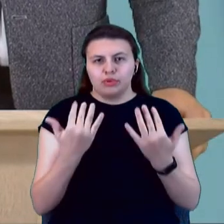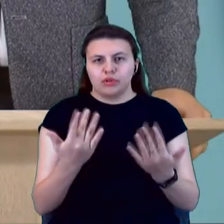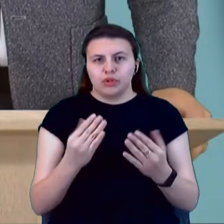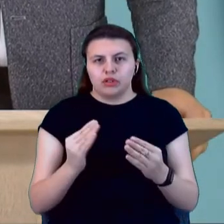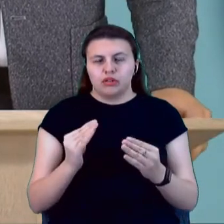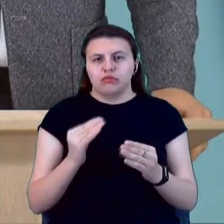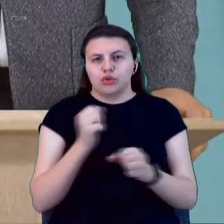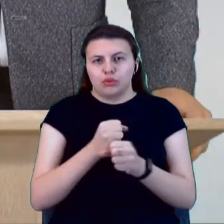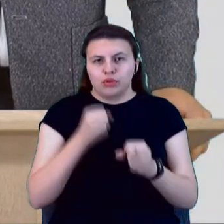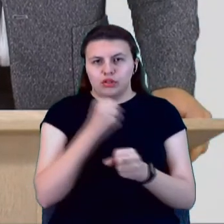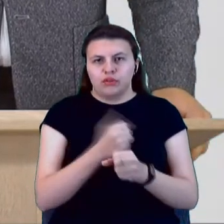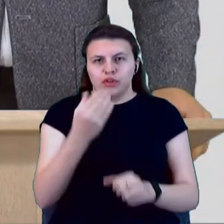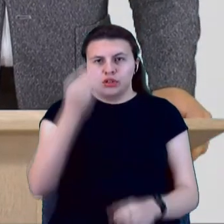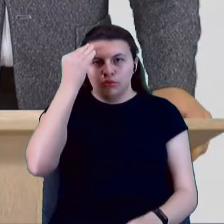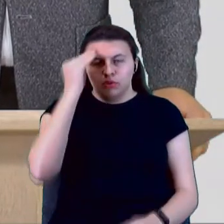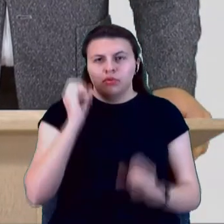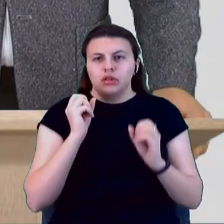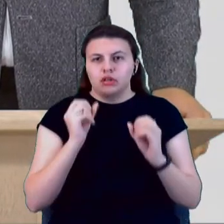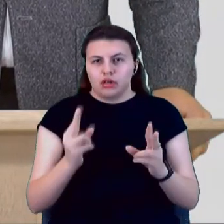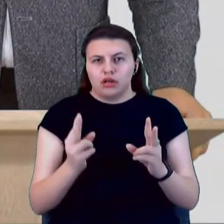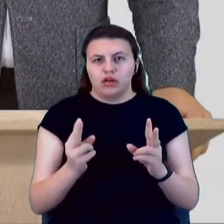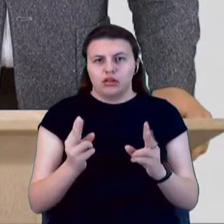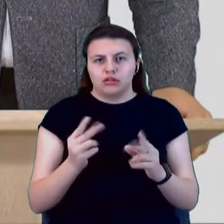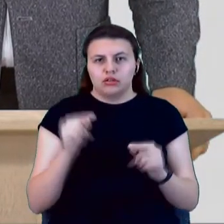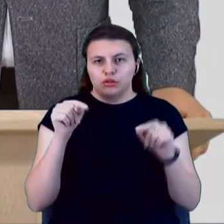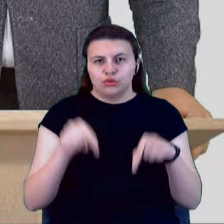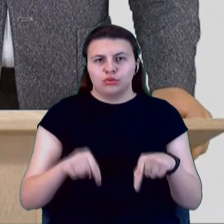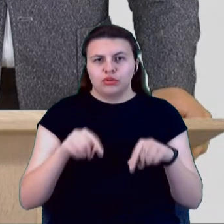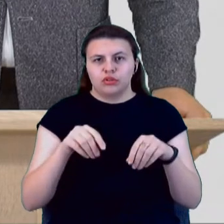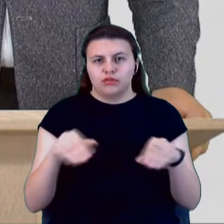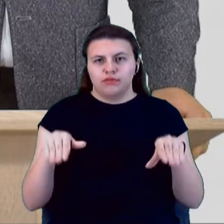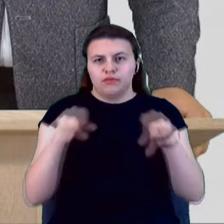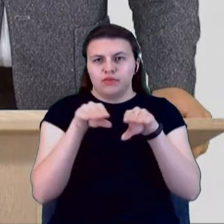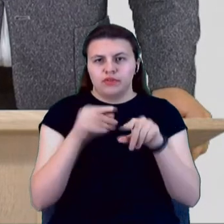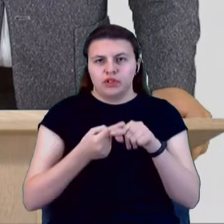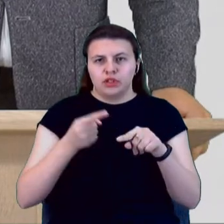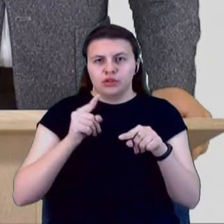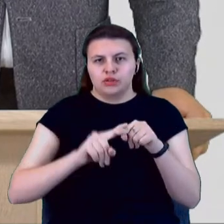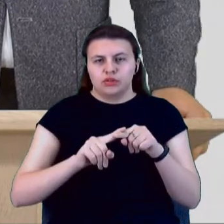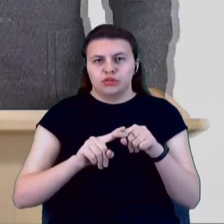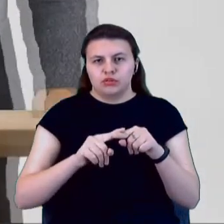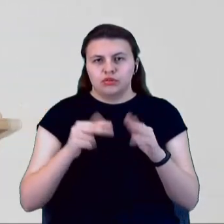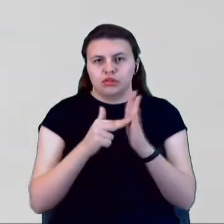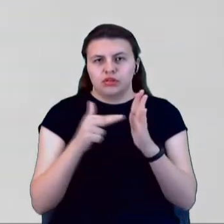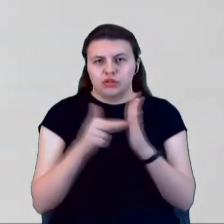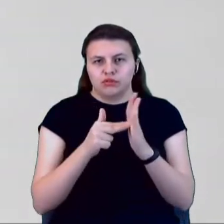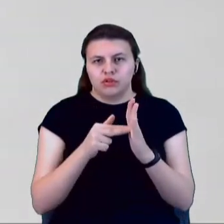На ваш погляд, яким чином тут вирівняти ось цю вирівняти тарифи у лікарнях?